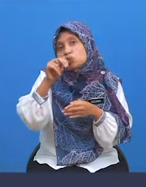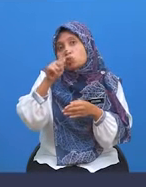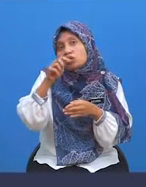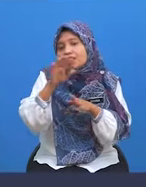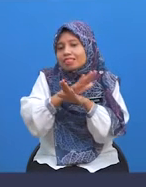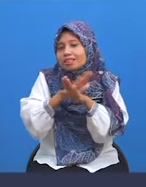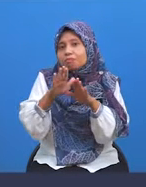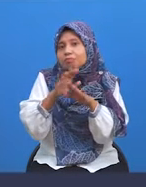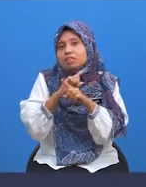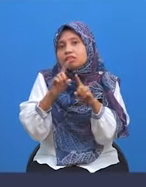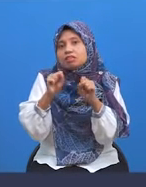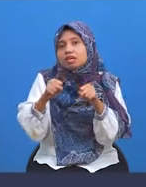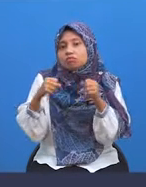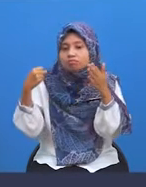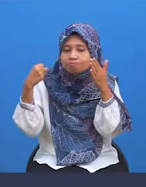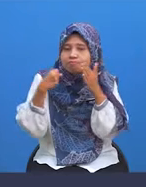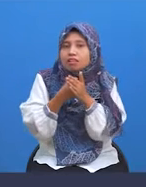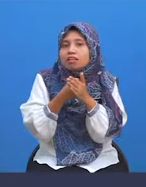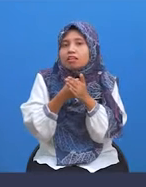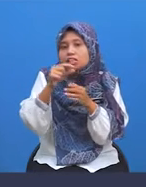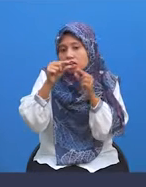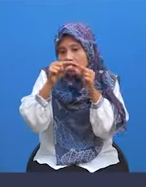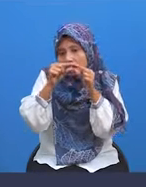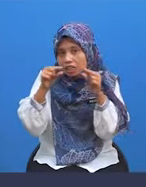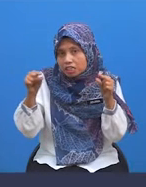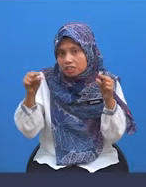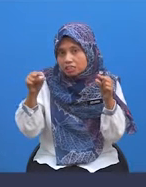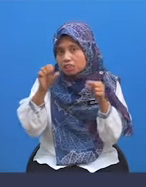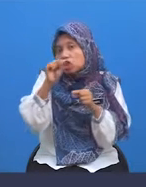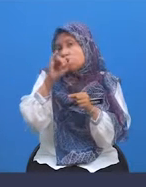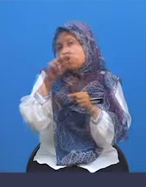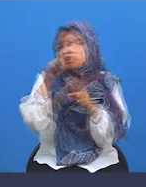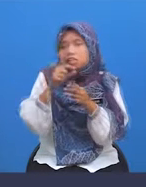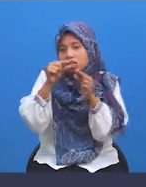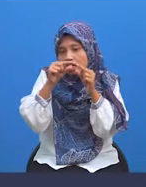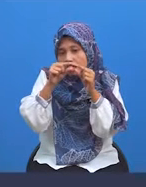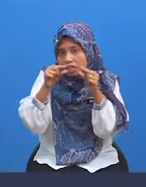tetapi tidak boleh melanggar garisan asimtot tersebut.